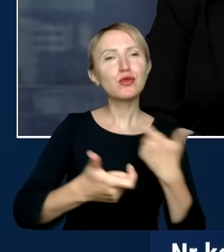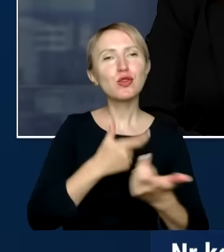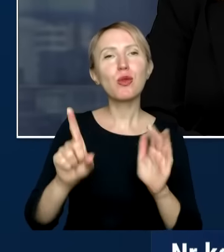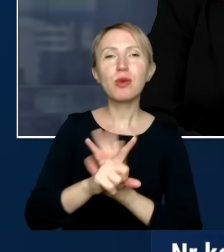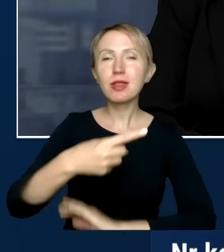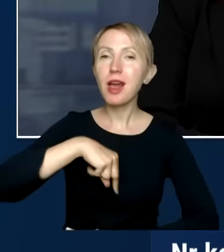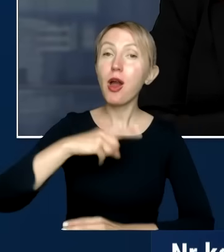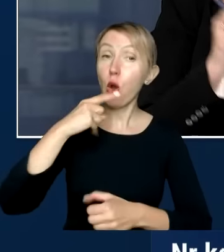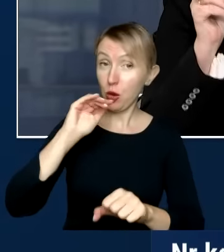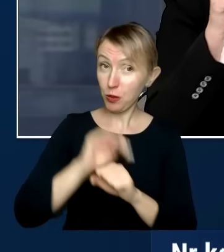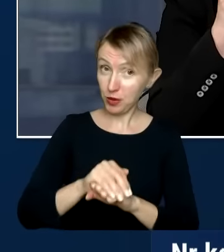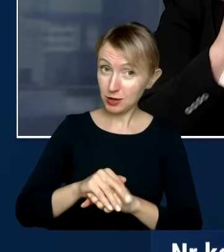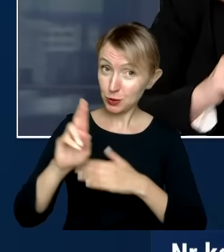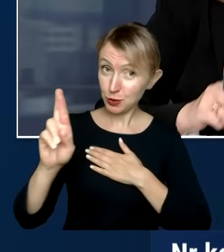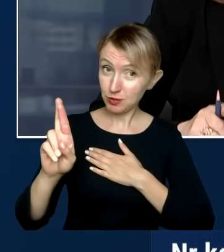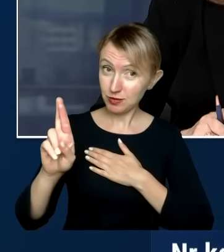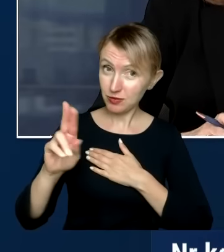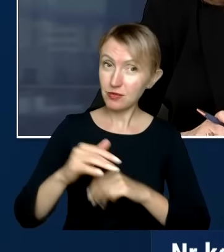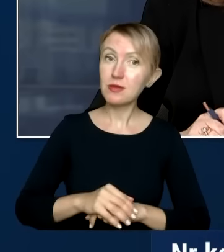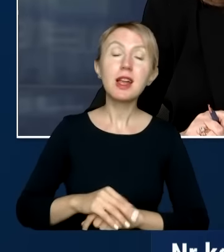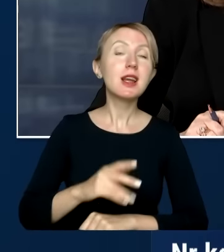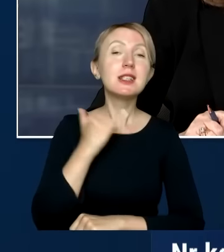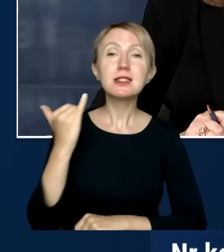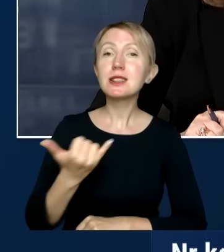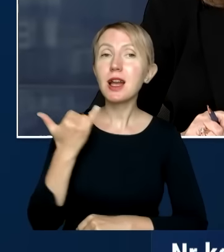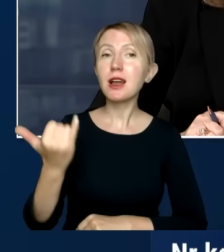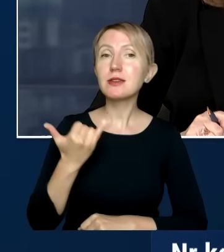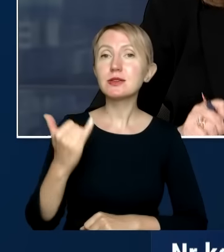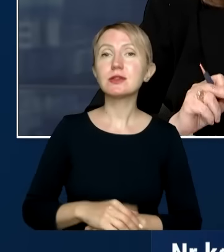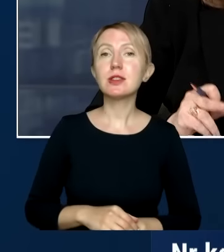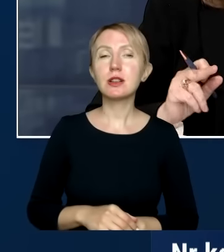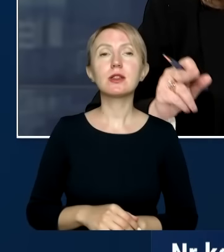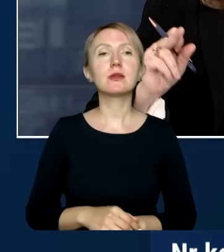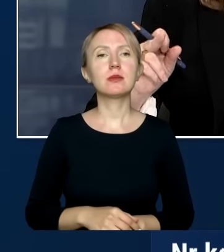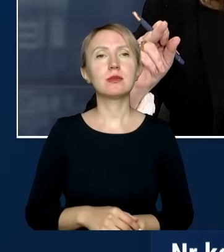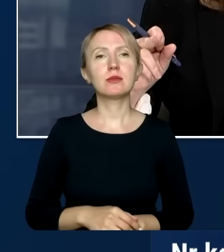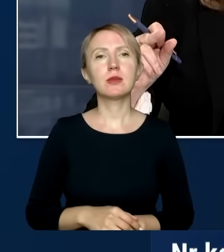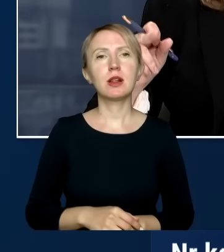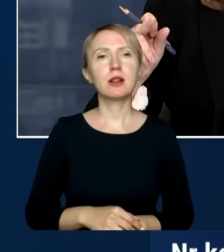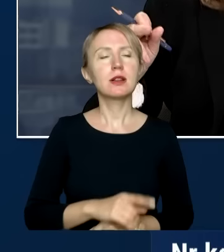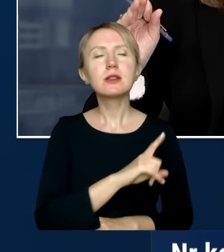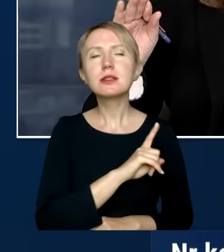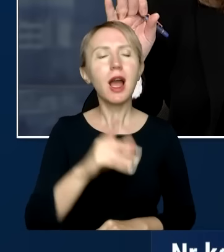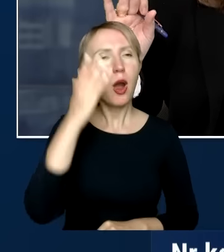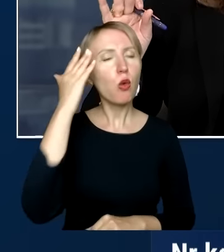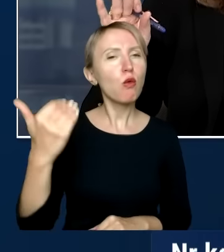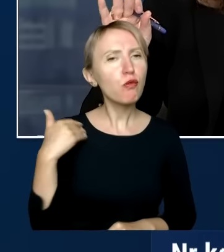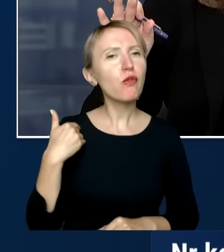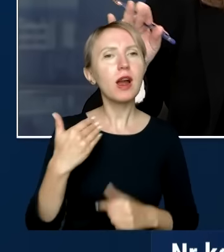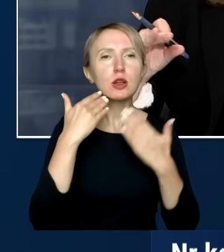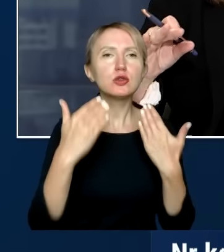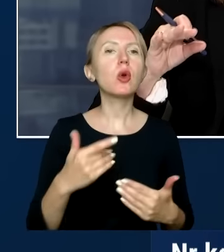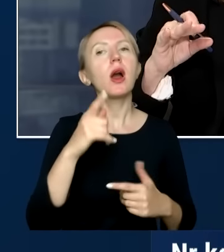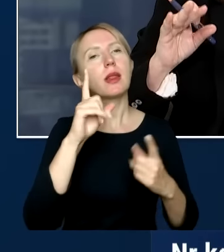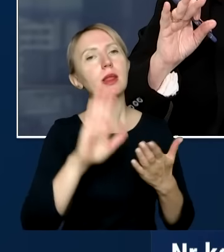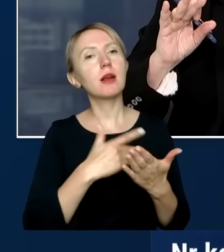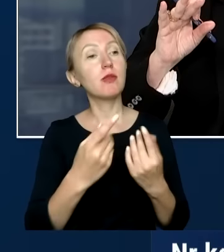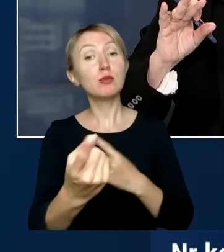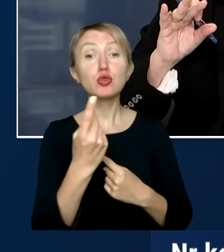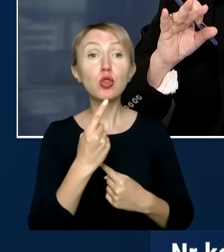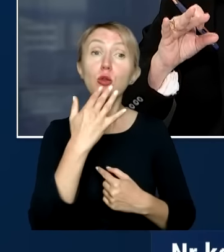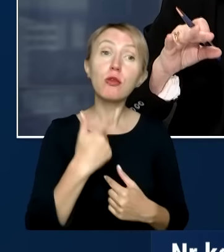obiecujemy solennie że za każdym rę Dziękujemy oczywiście chodzą mą a tam na przykład coś